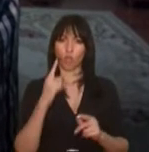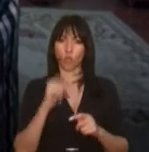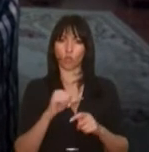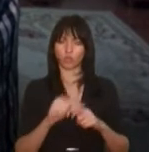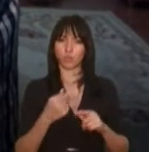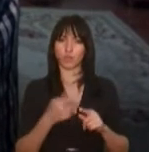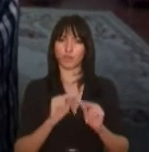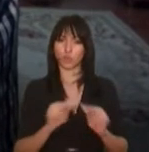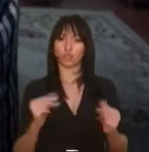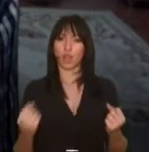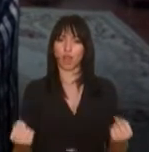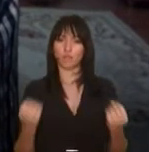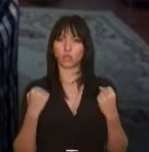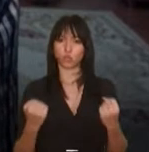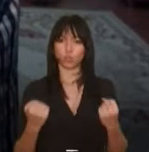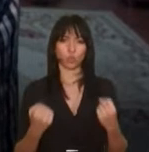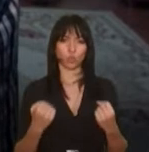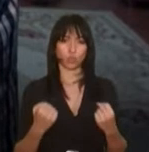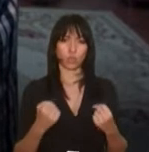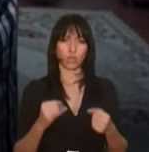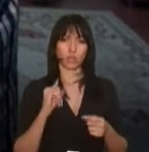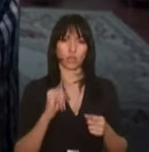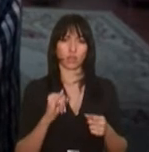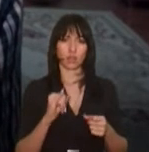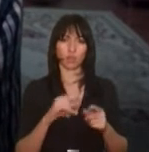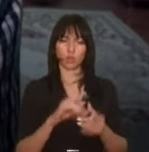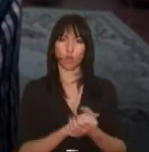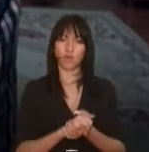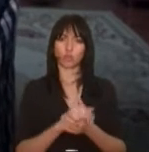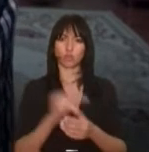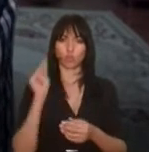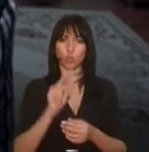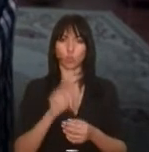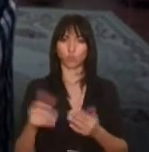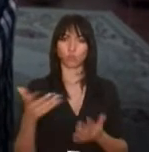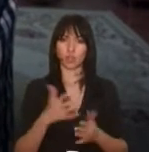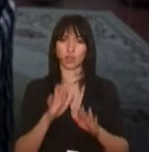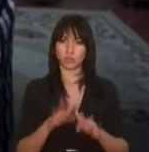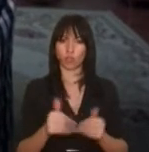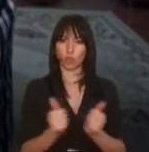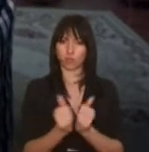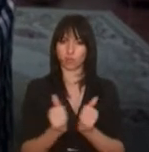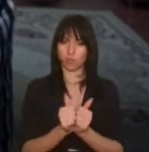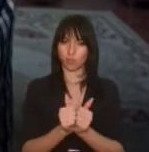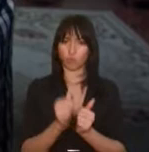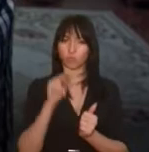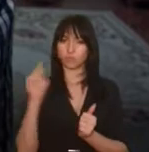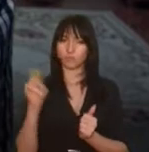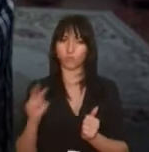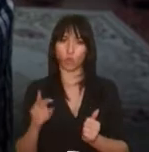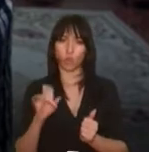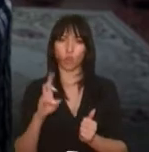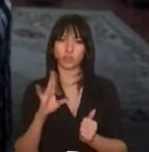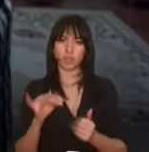вчителі фізкультури, і товариші, учні, які знаходяться поруч. Ознаками є ну,